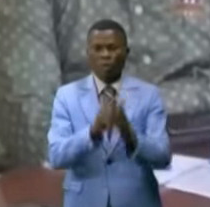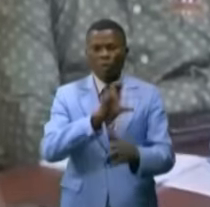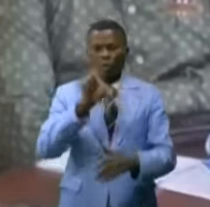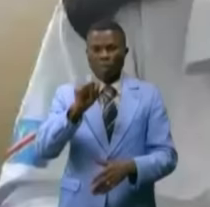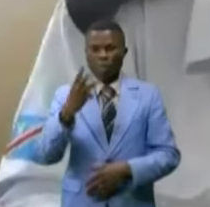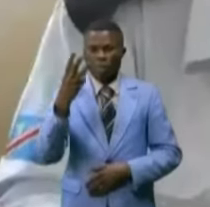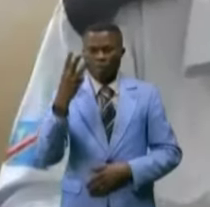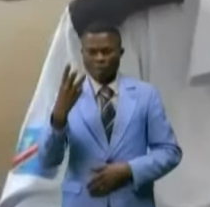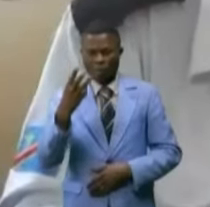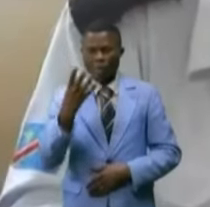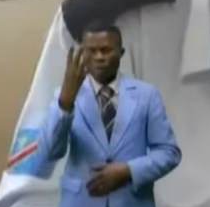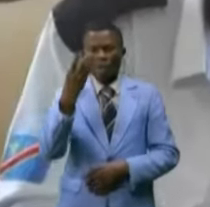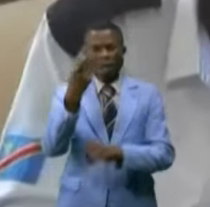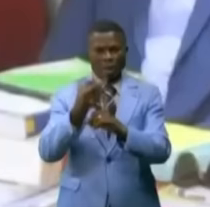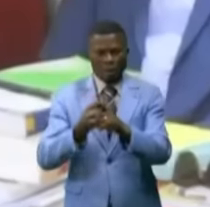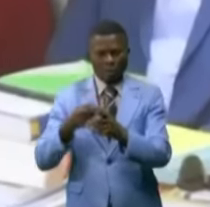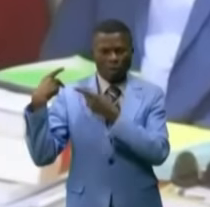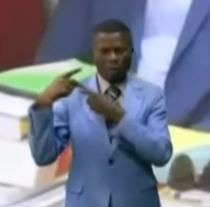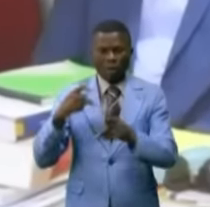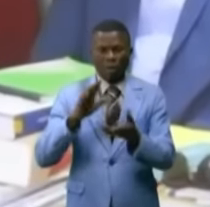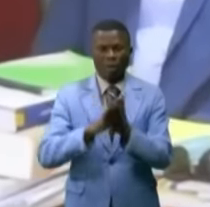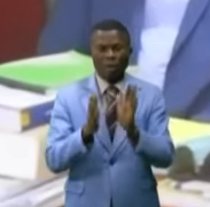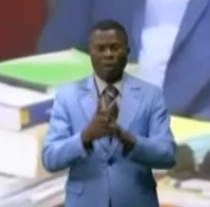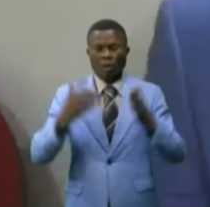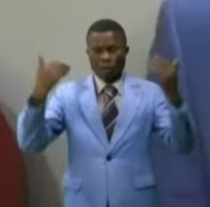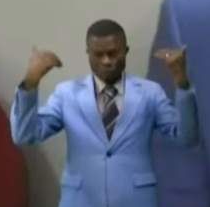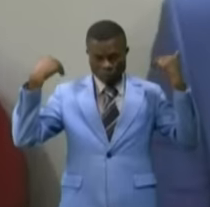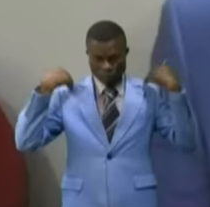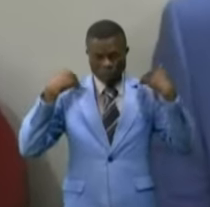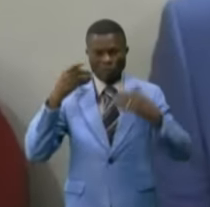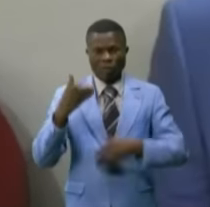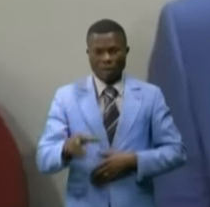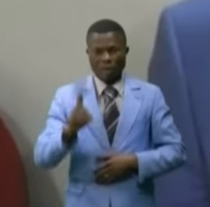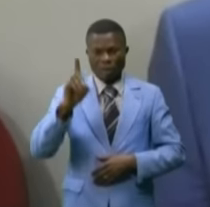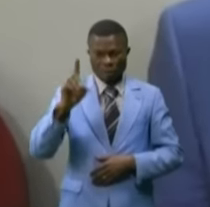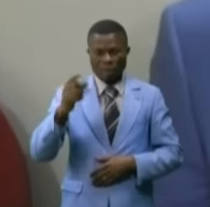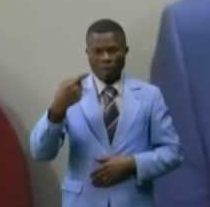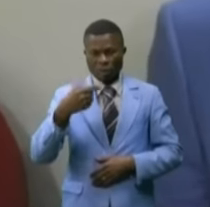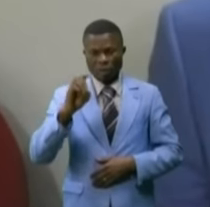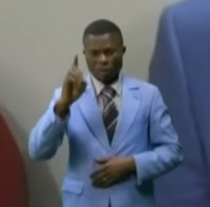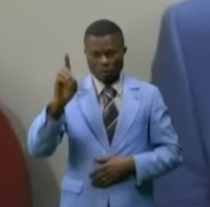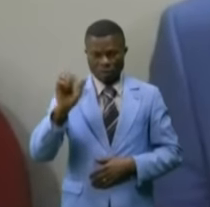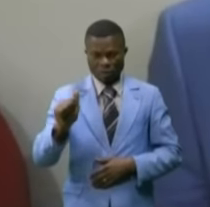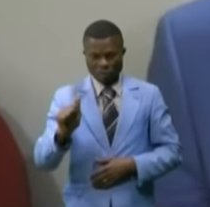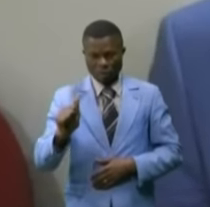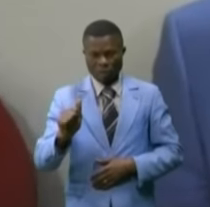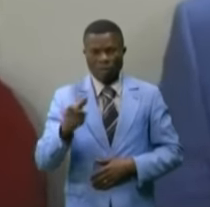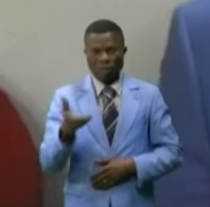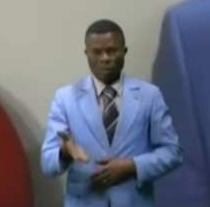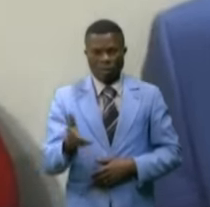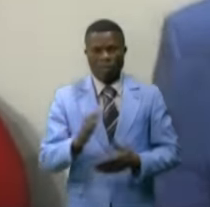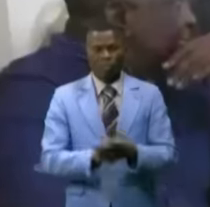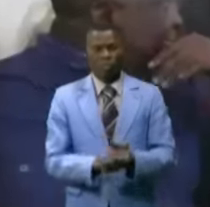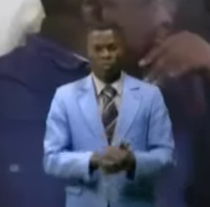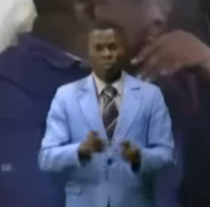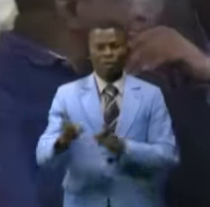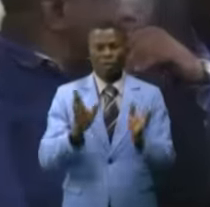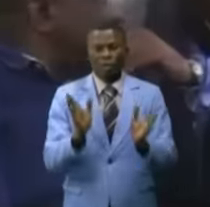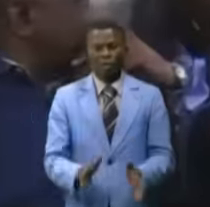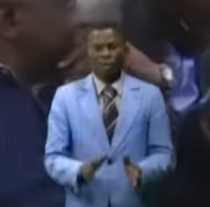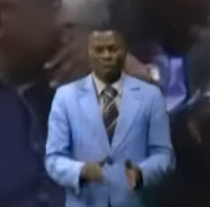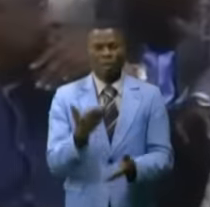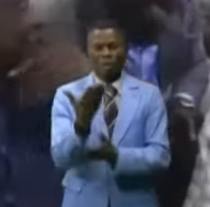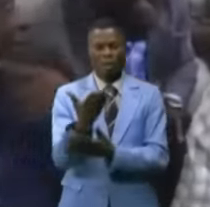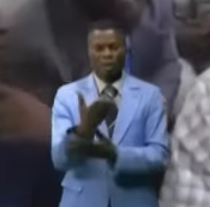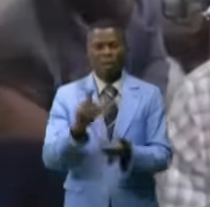la première en 4 mois depuis la prise de fonction de M. Osonke Isa Misumi Feli à la tête de la direction provinciale. Le directeur Osonke exhorte